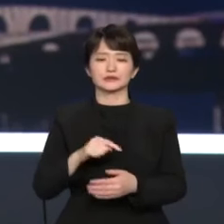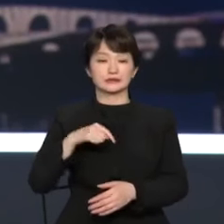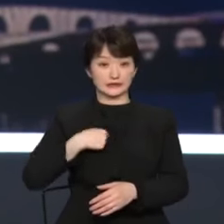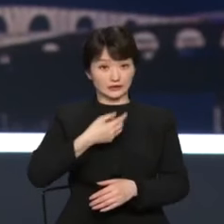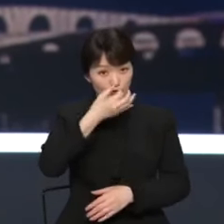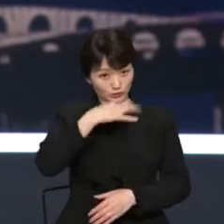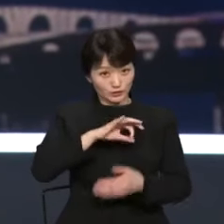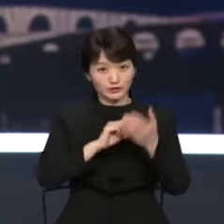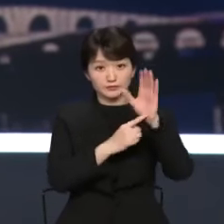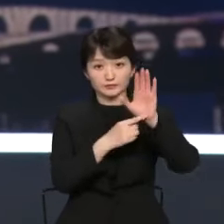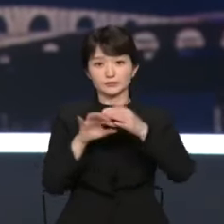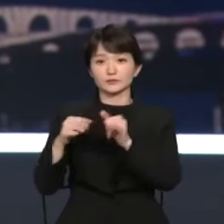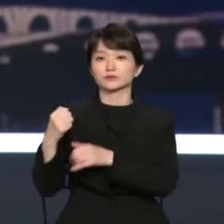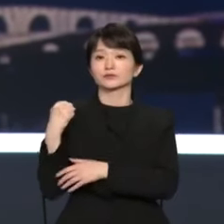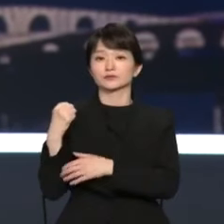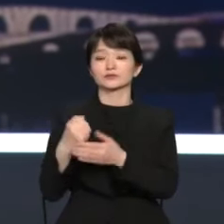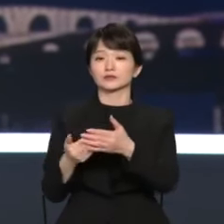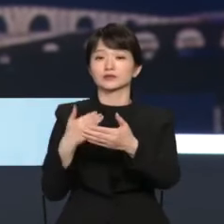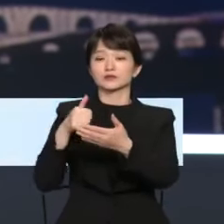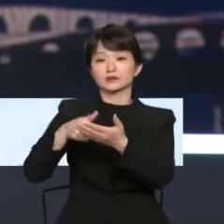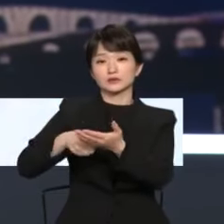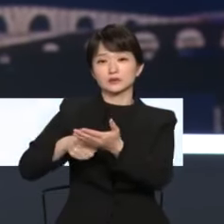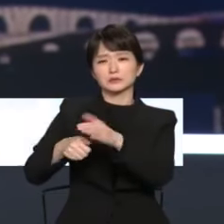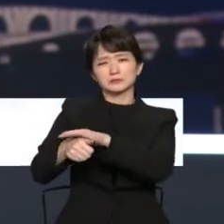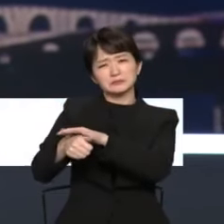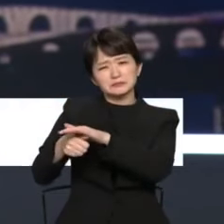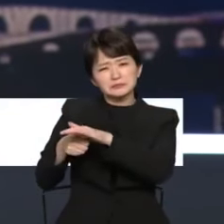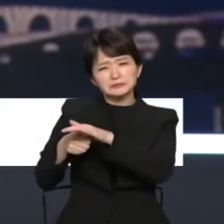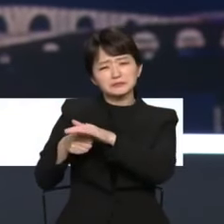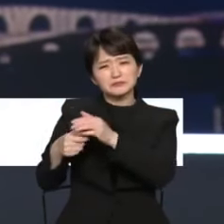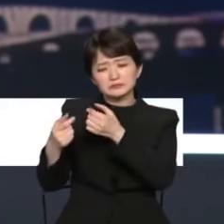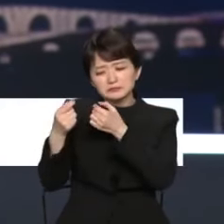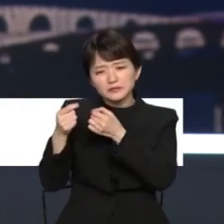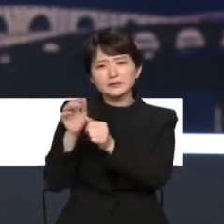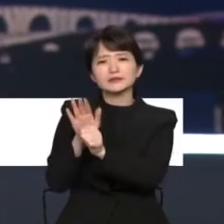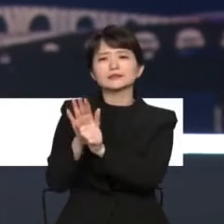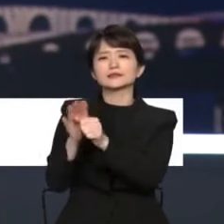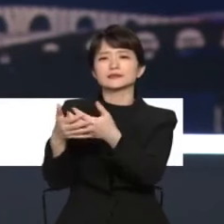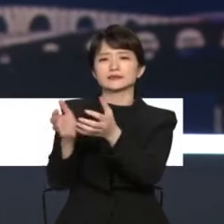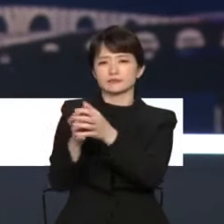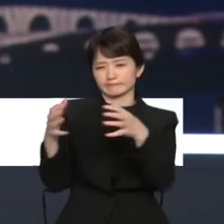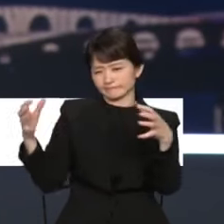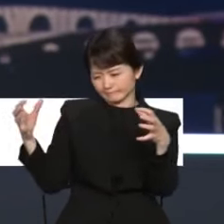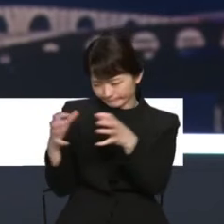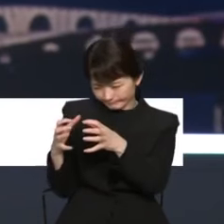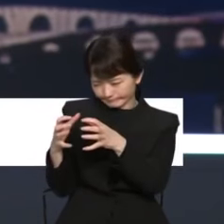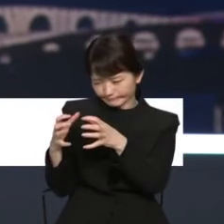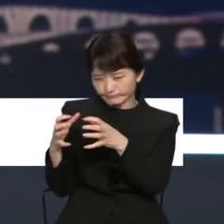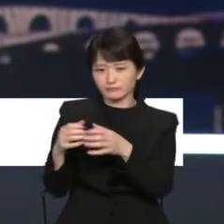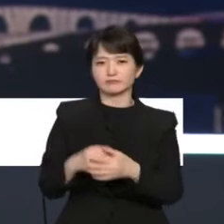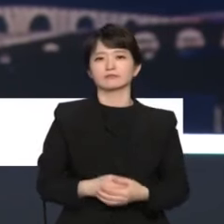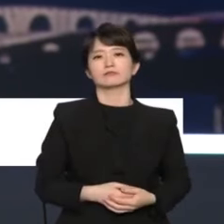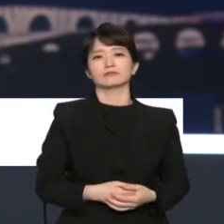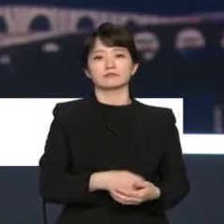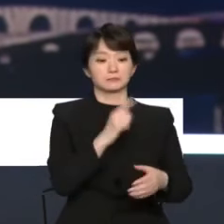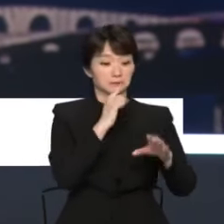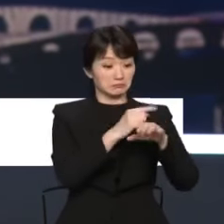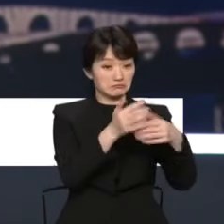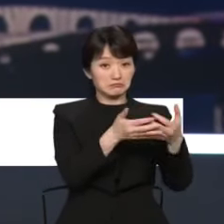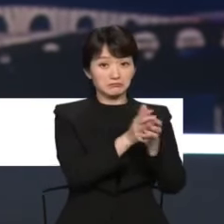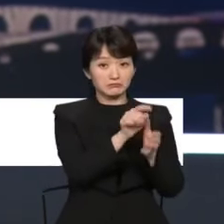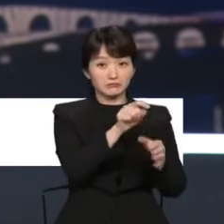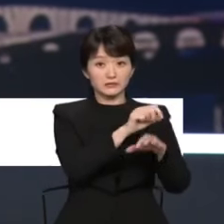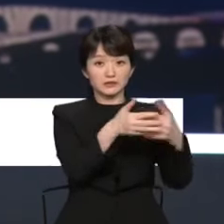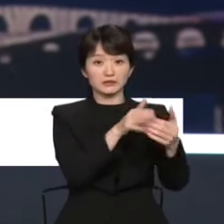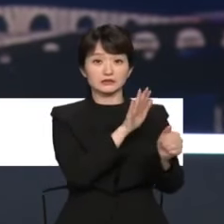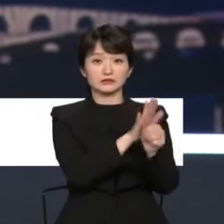내놨습니다. 국민의힘은 그동안 사전 투표에 소극적이었던 보수 지지층이 결집했다 이렇게 이야기를 했고요. 민주당 역시